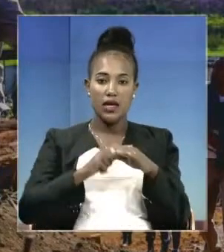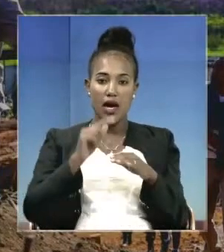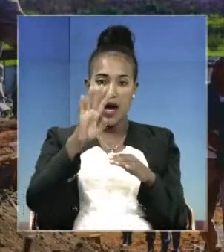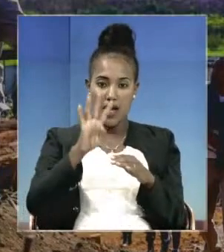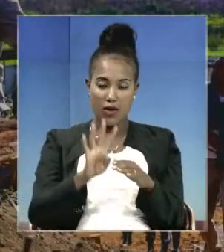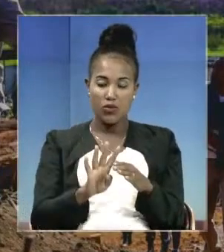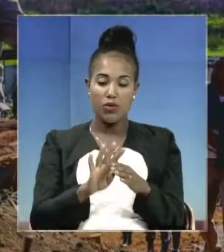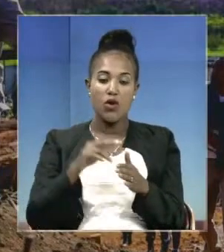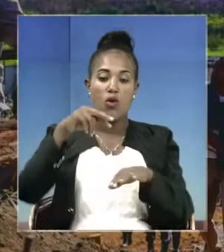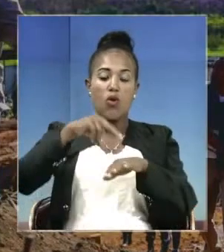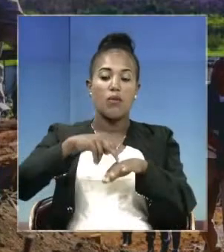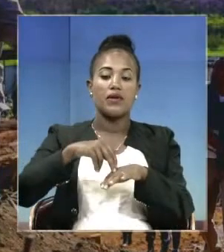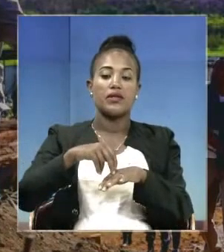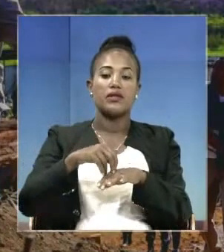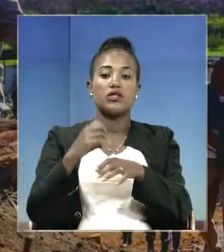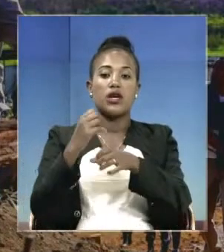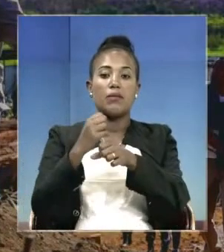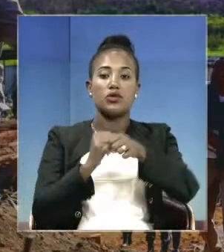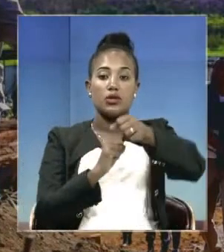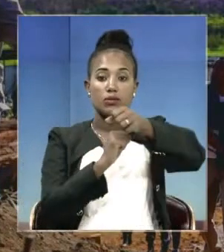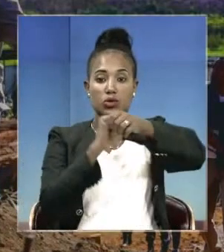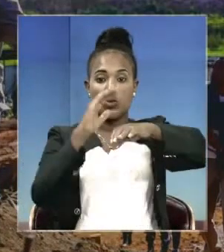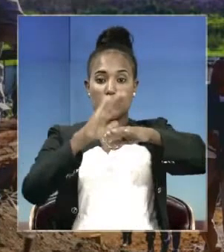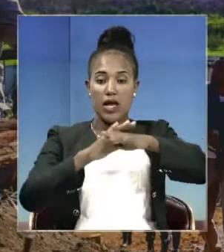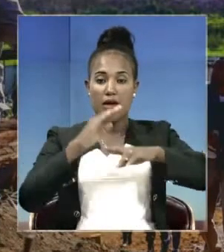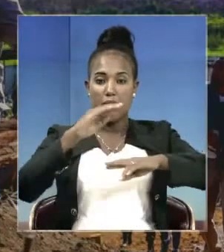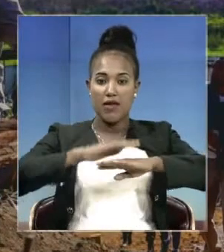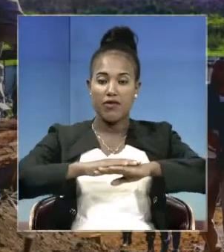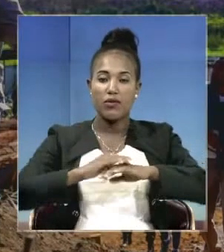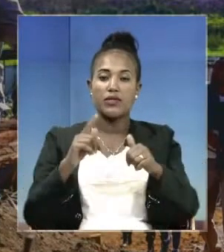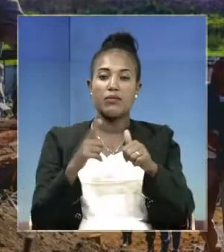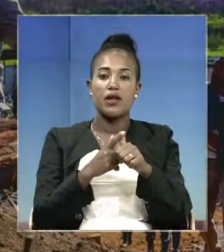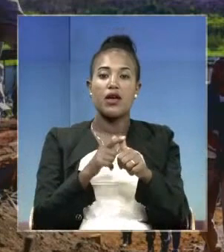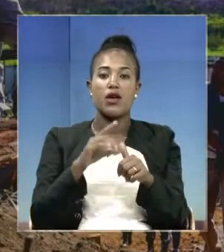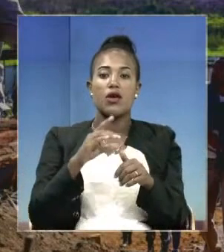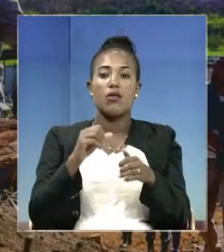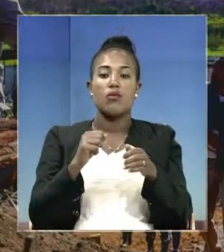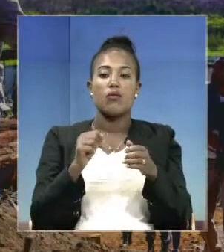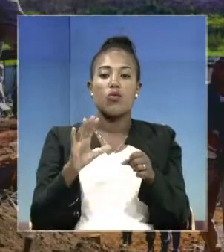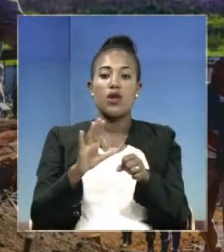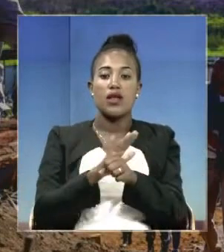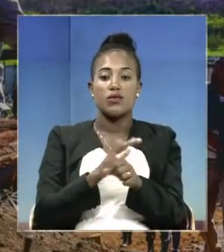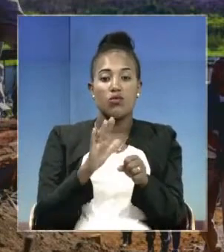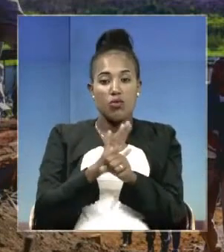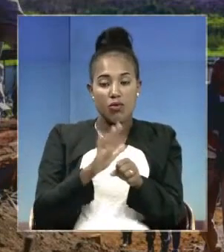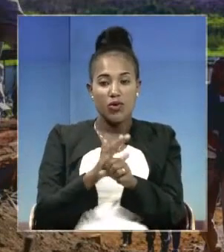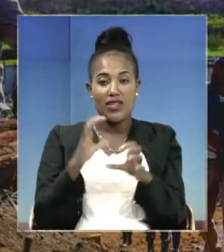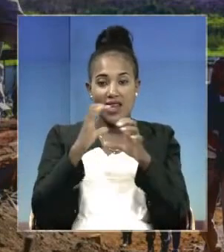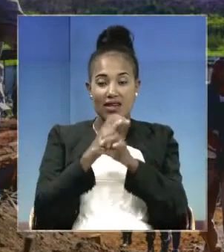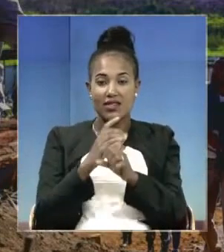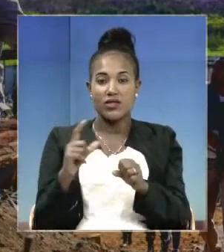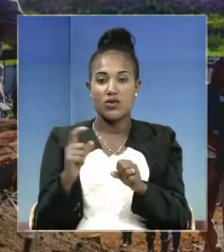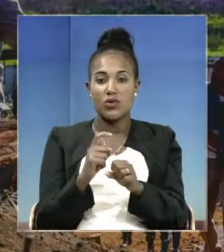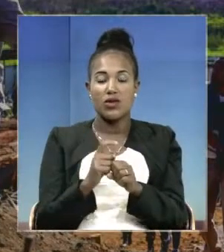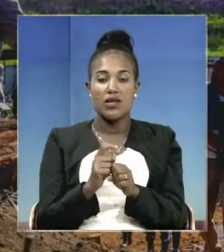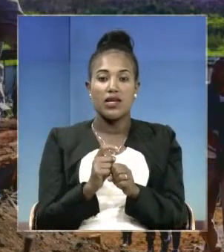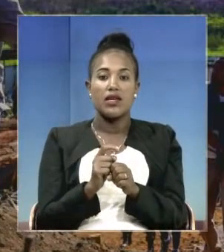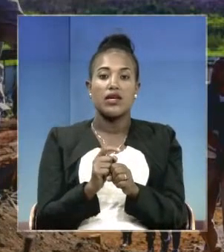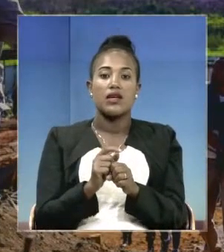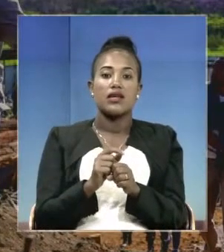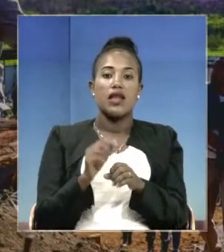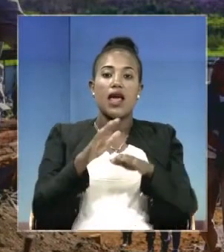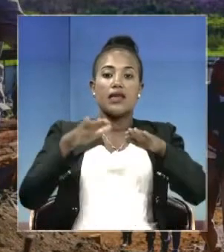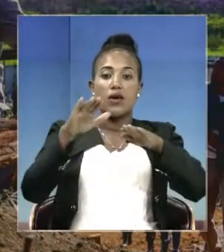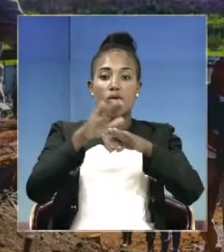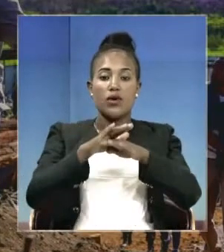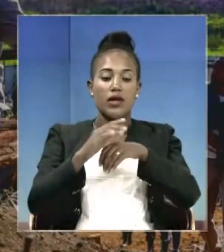4ቱም የቋሚ ተሸካሚ ምሰሶዎች ላይ የሚያርፈው የመጀመሪያው የኮንክሪት ሙሊት ስራ ሙሉ ለሙሉ የተጠናቀቀ ሲሆን የገርደር ወይም